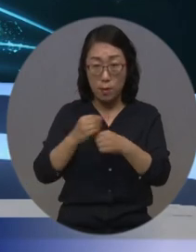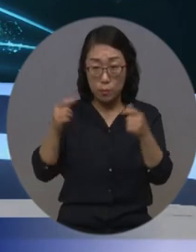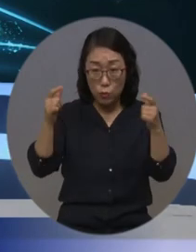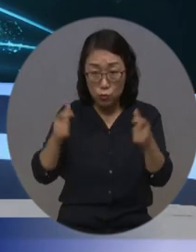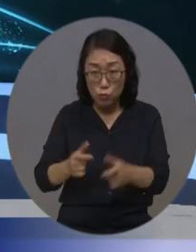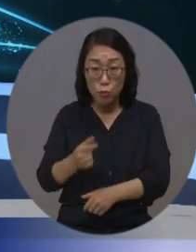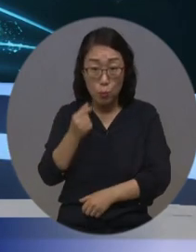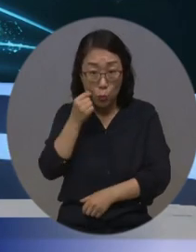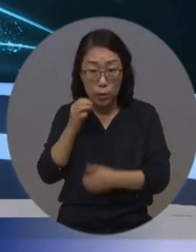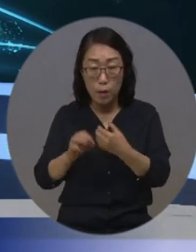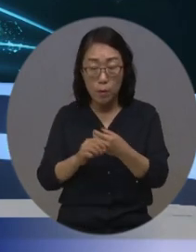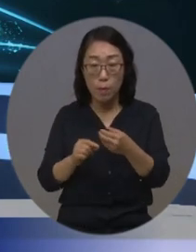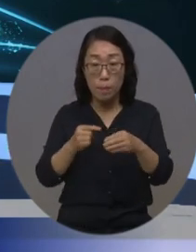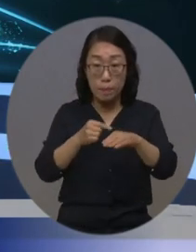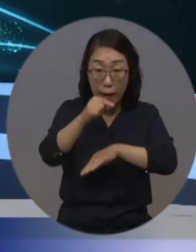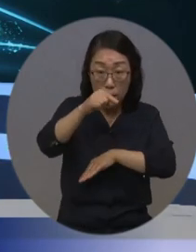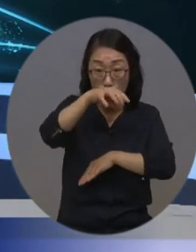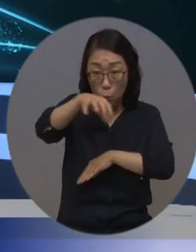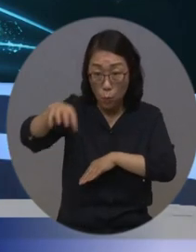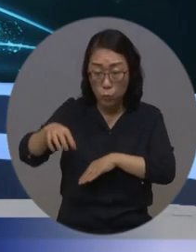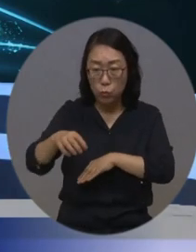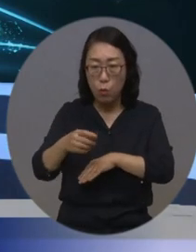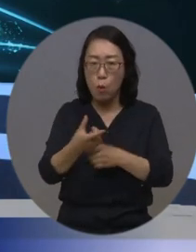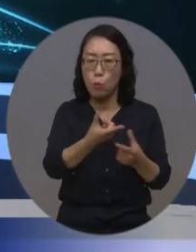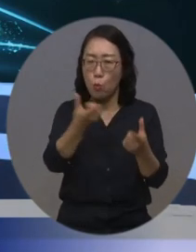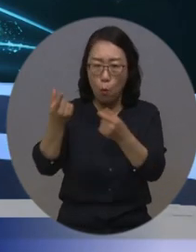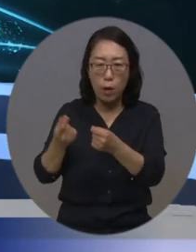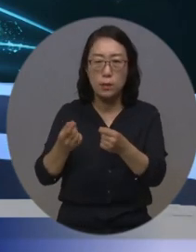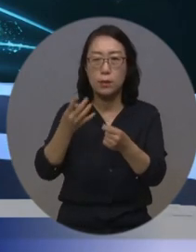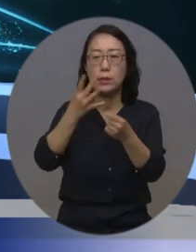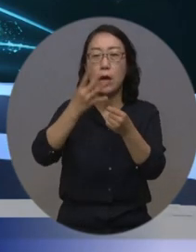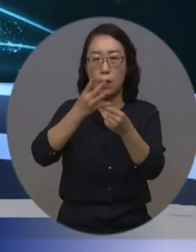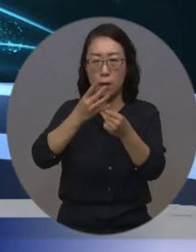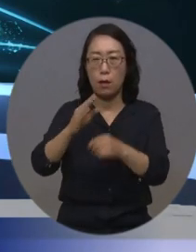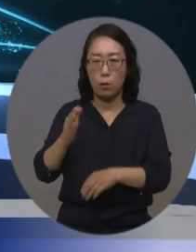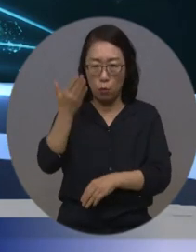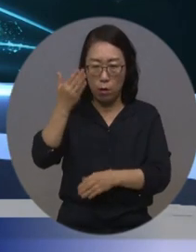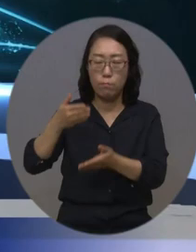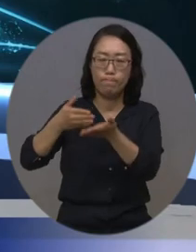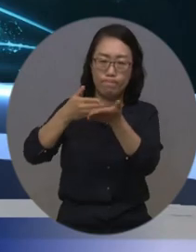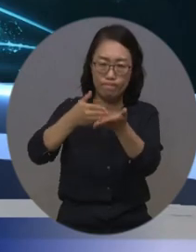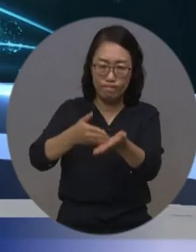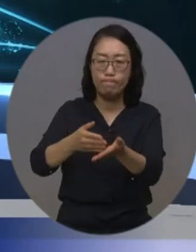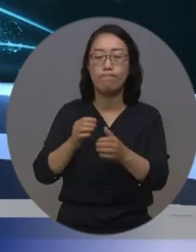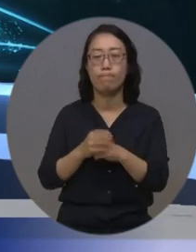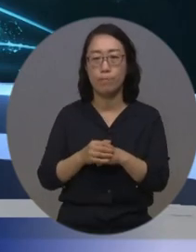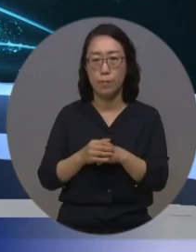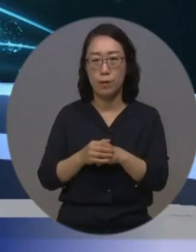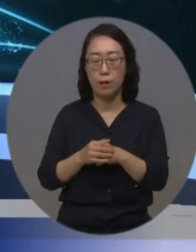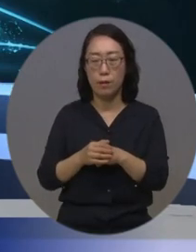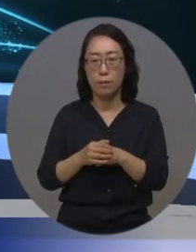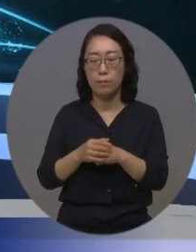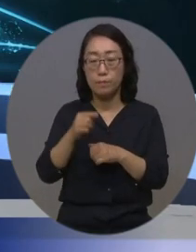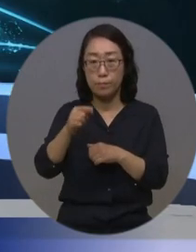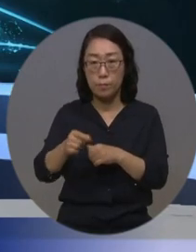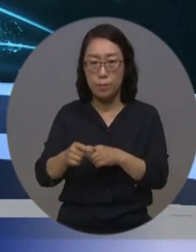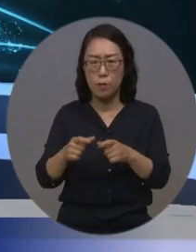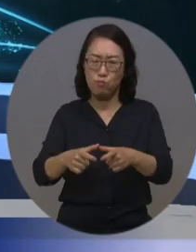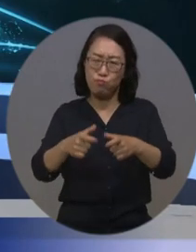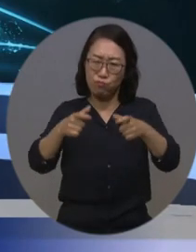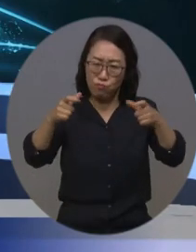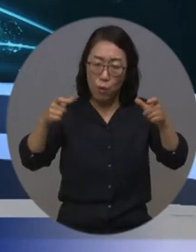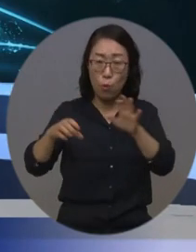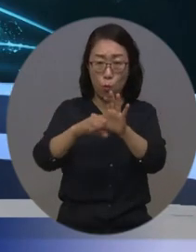않으면 비수도권도 함께 4단계로 가는 게 효과적이라는 제안까지 나오고 있습니다. 코로나19의 확산으로